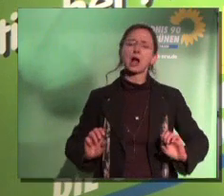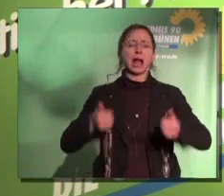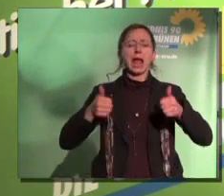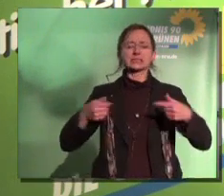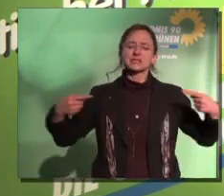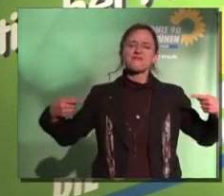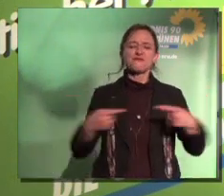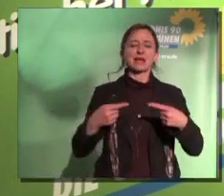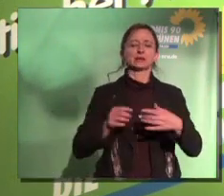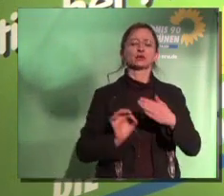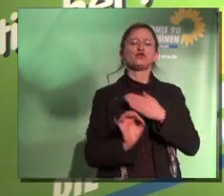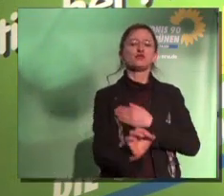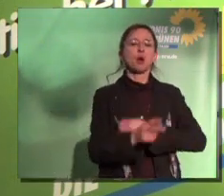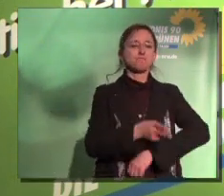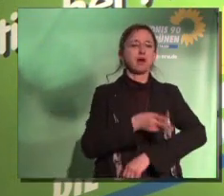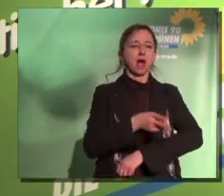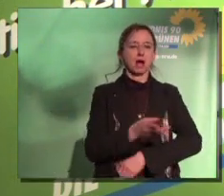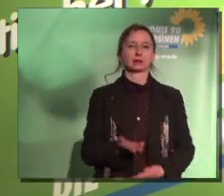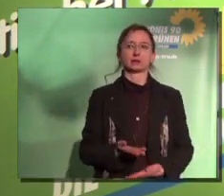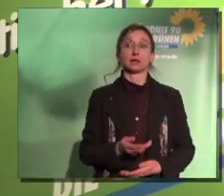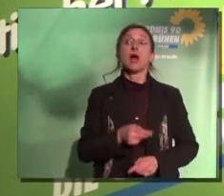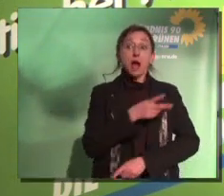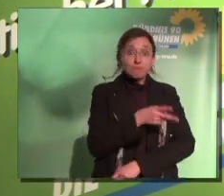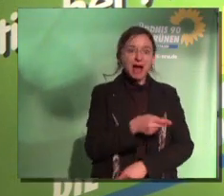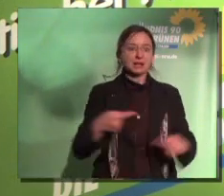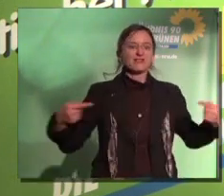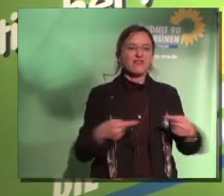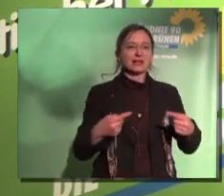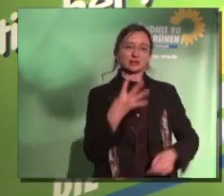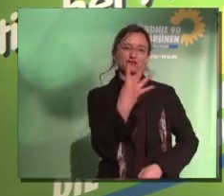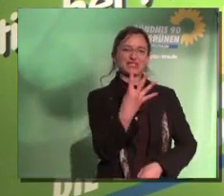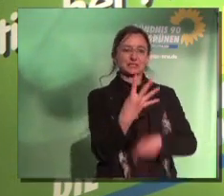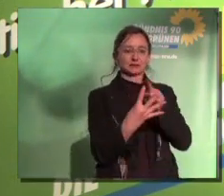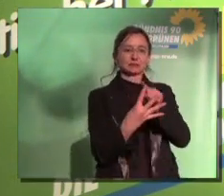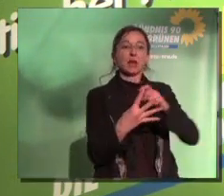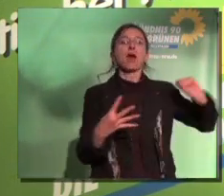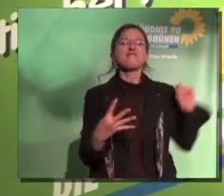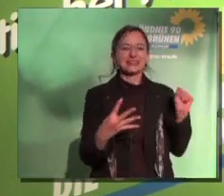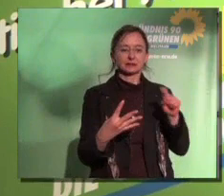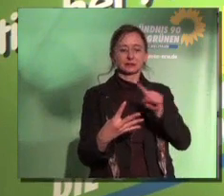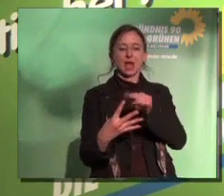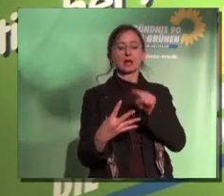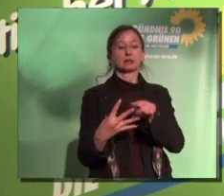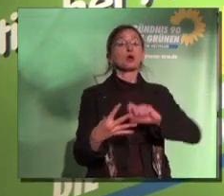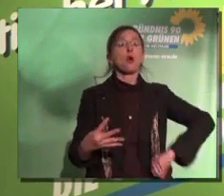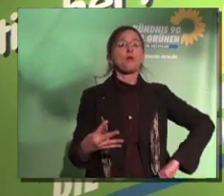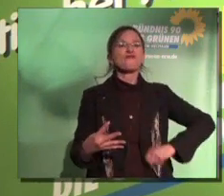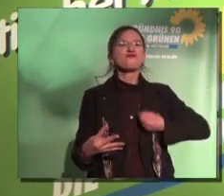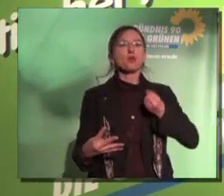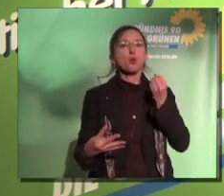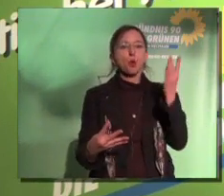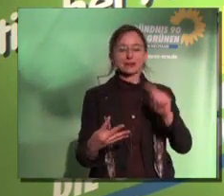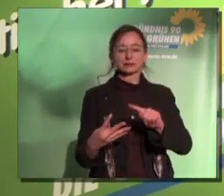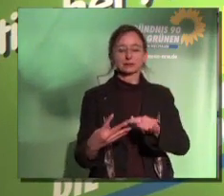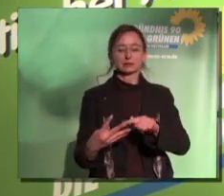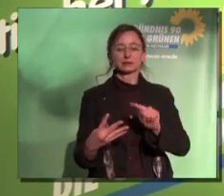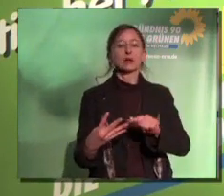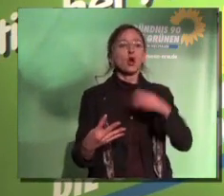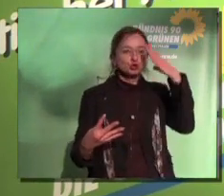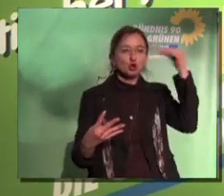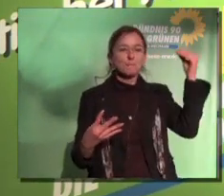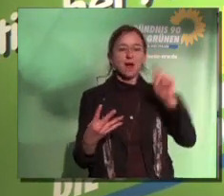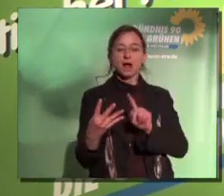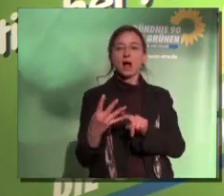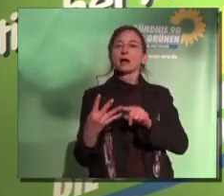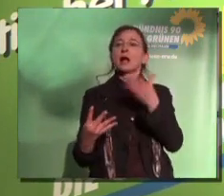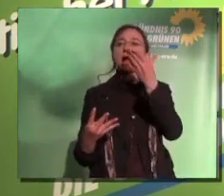hat ja 4 Erzfeinde. Ne? Das eine ist der Winter und das andere ist Frühling, Sommer und Herbst. Ja,